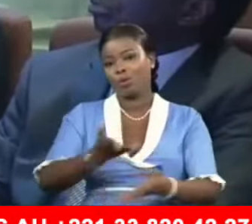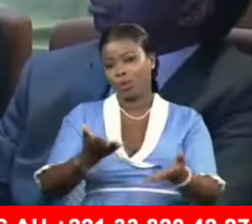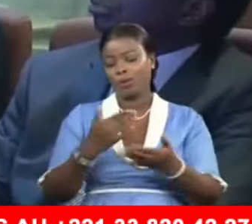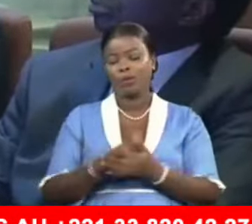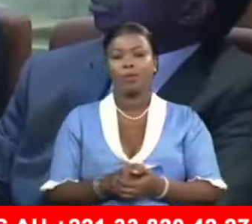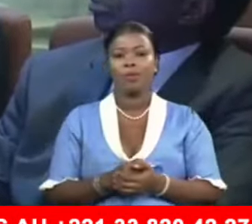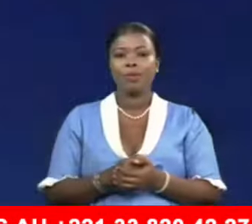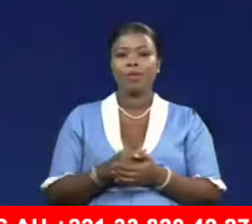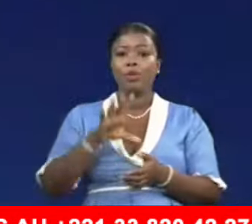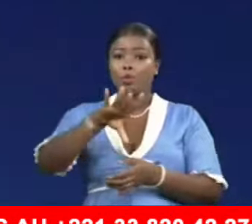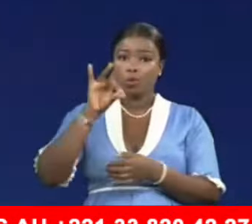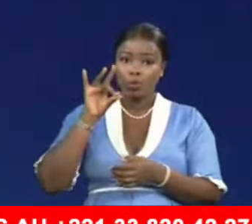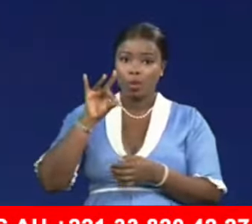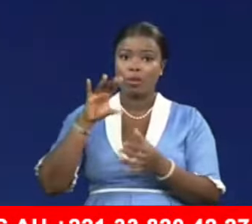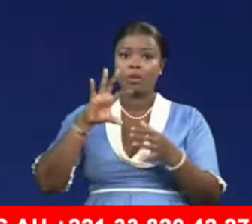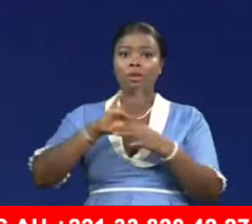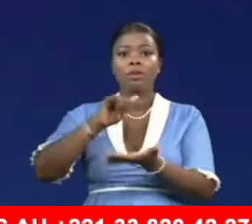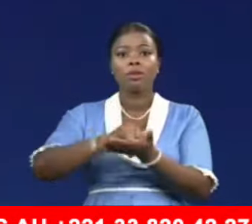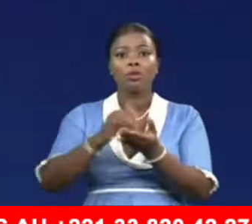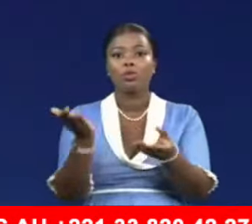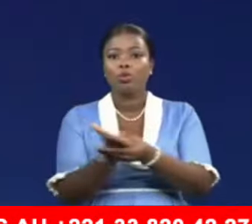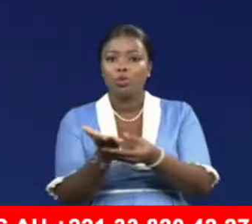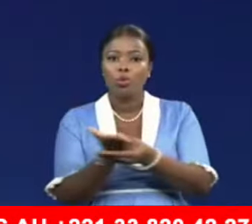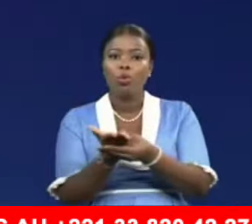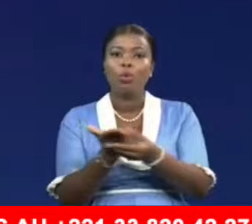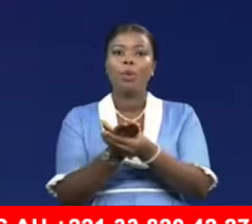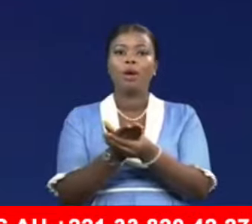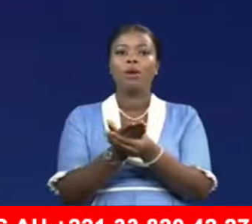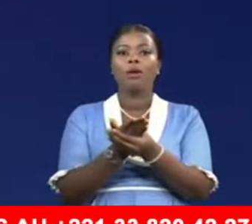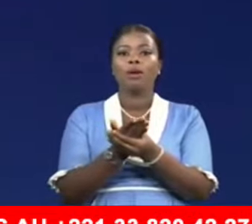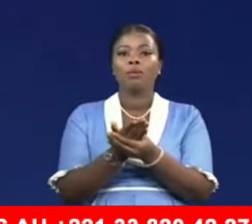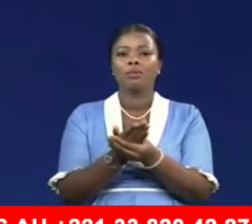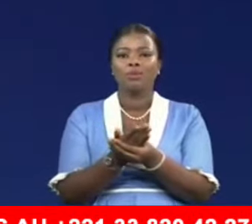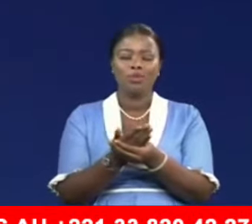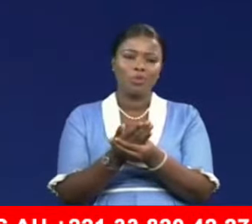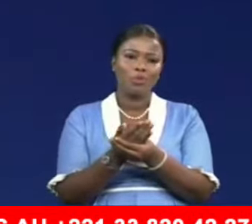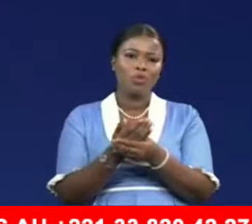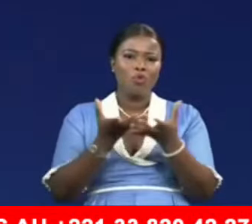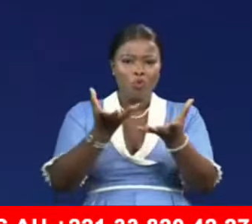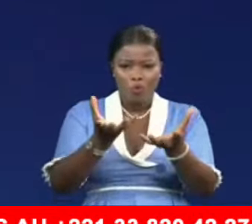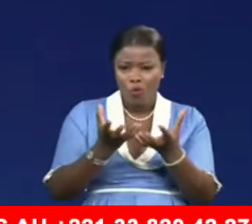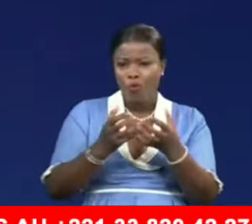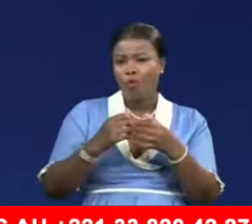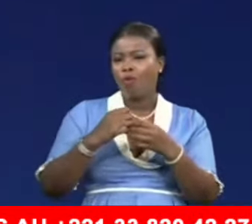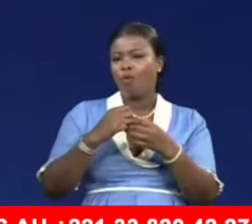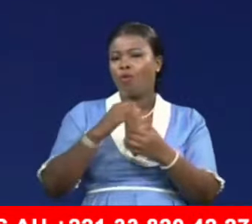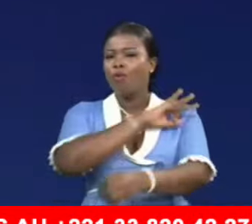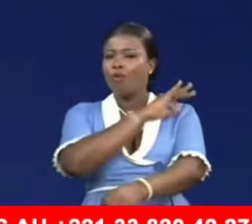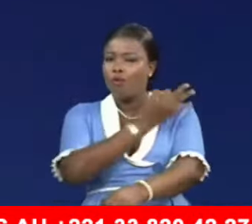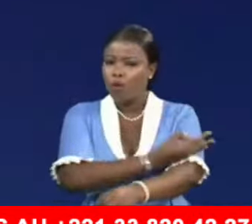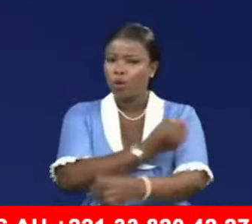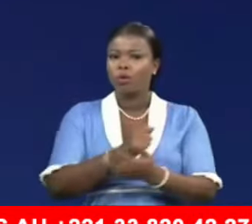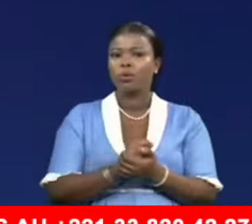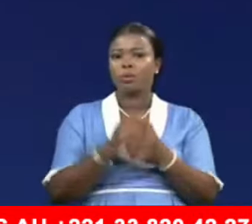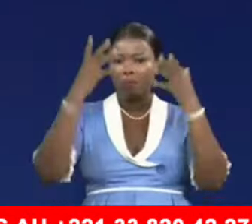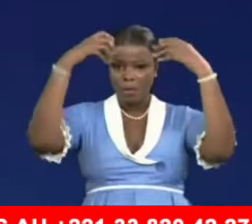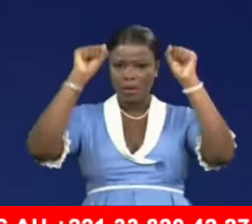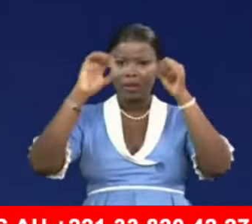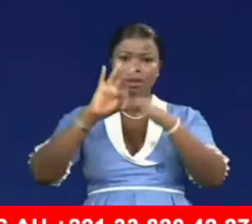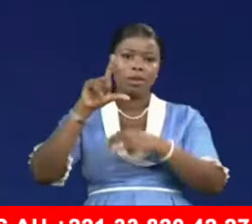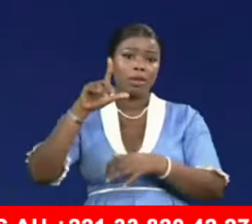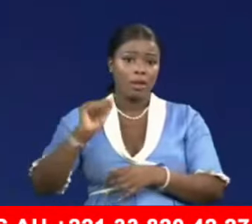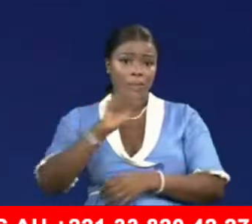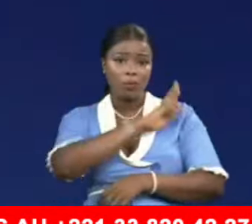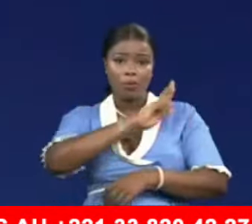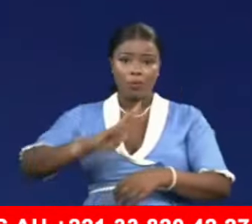document reflètent les options forte de son Excellence Monsieur le Président de la République de